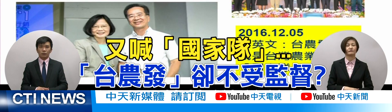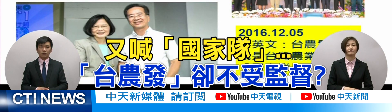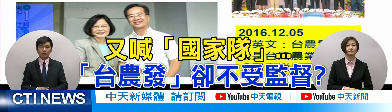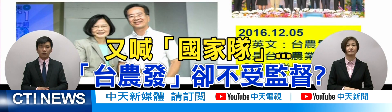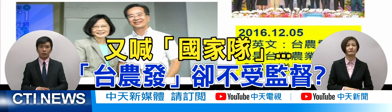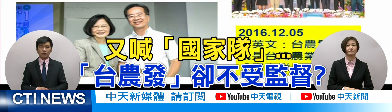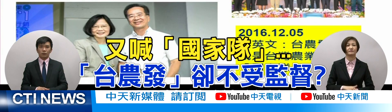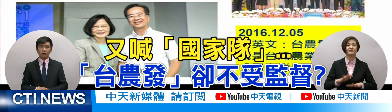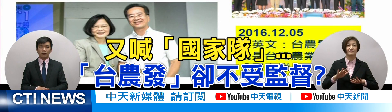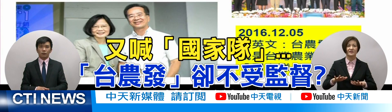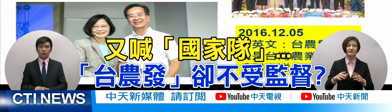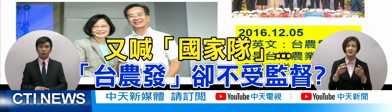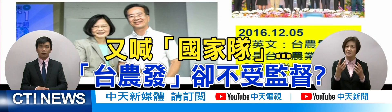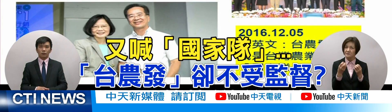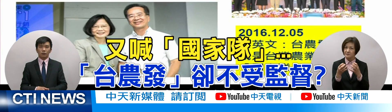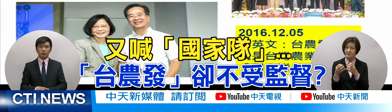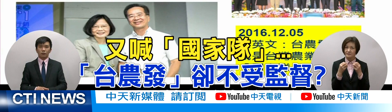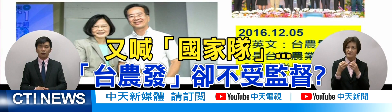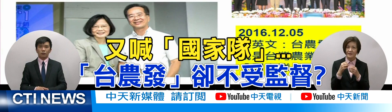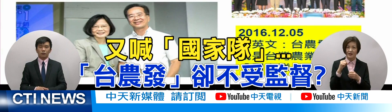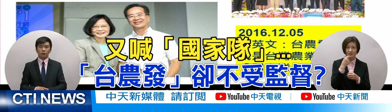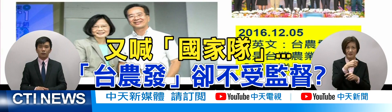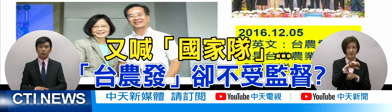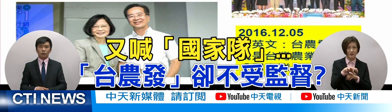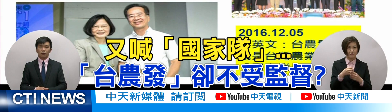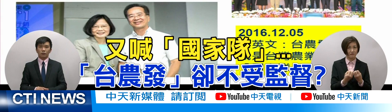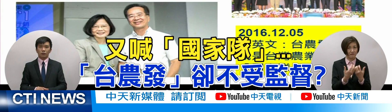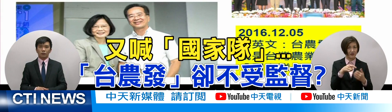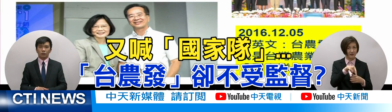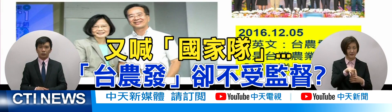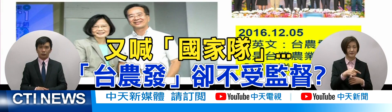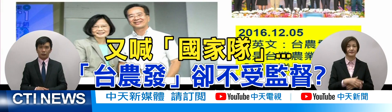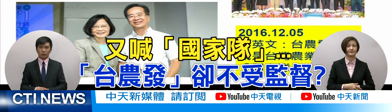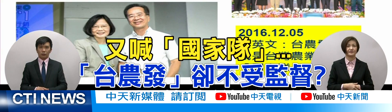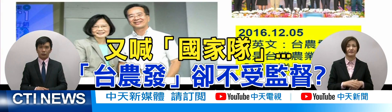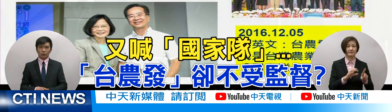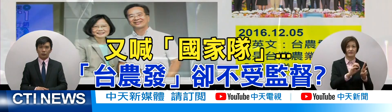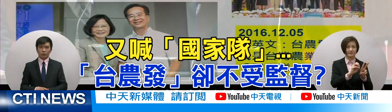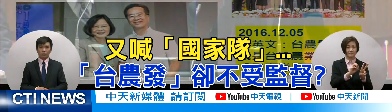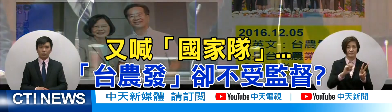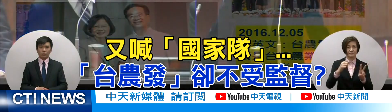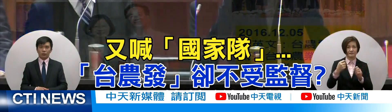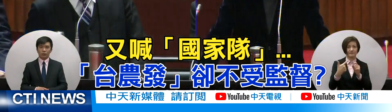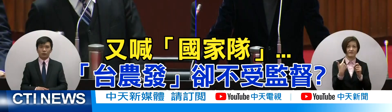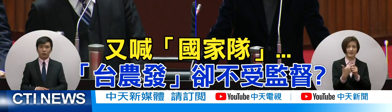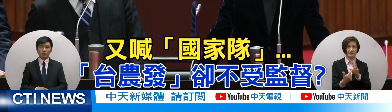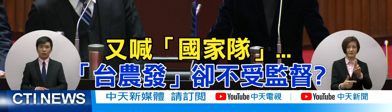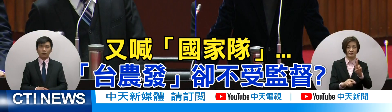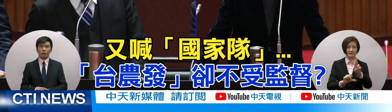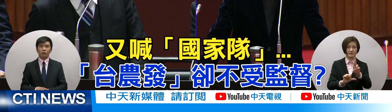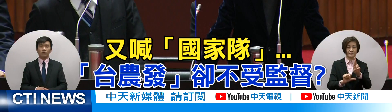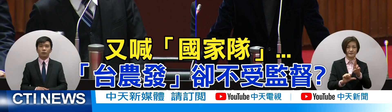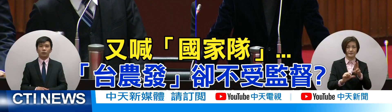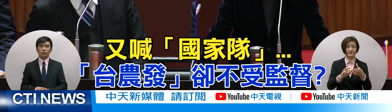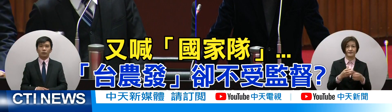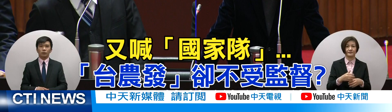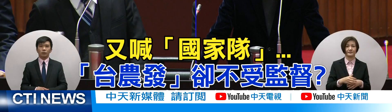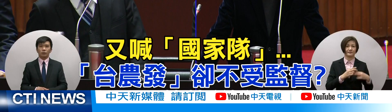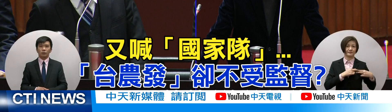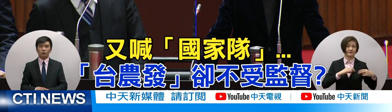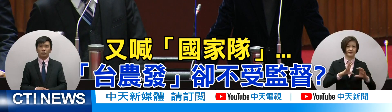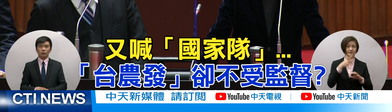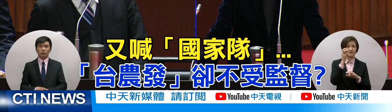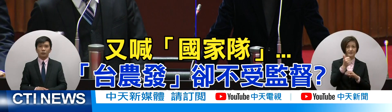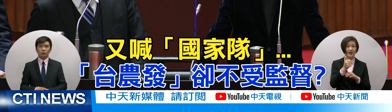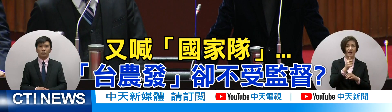台农发这家公司啊哈。这家公司是在2016年12月5号，蔡总统啊，在